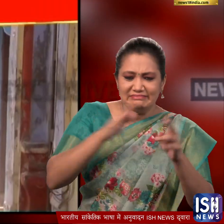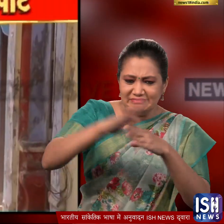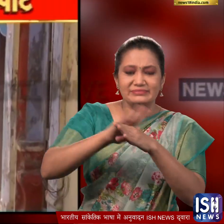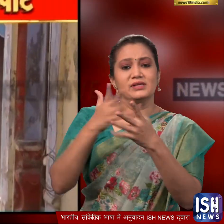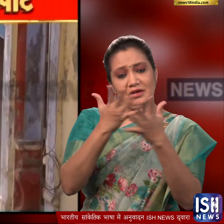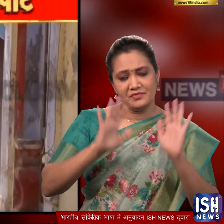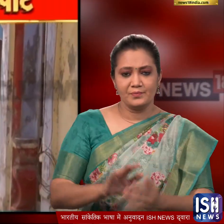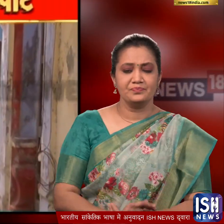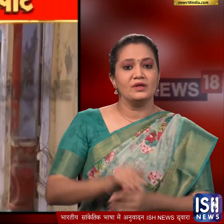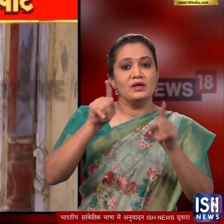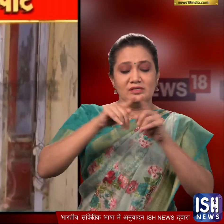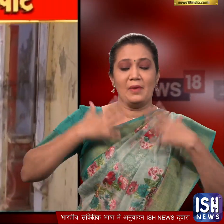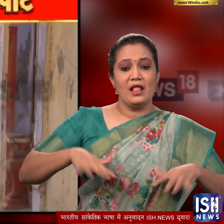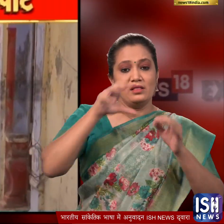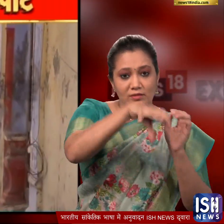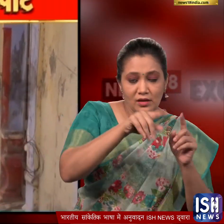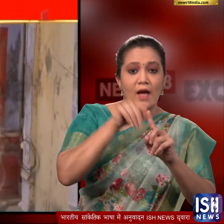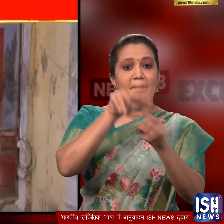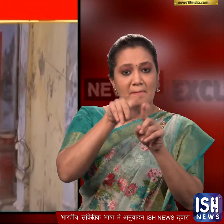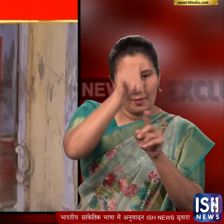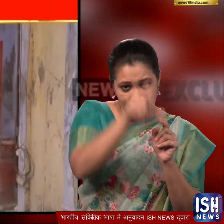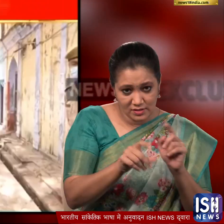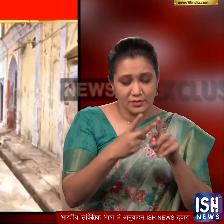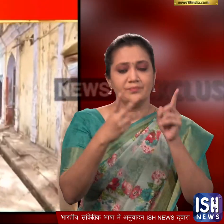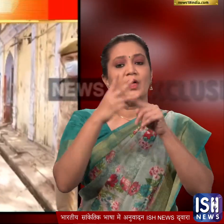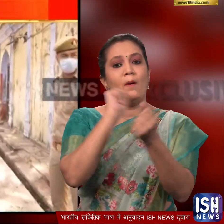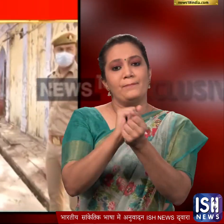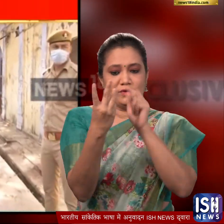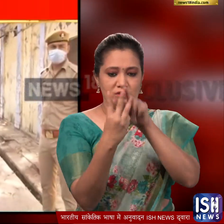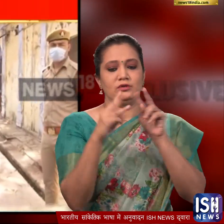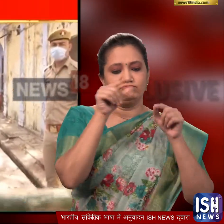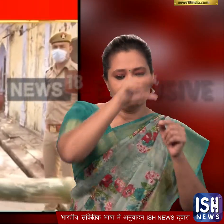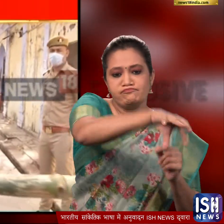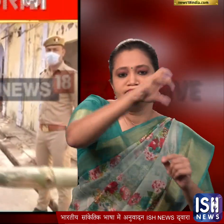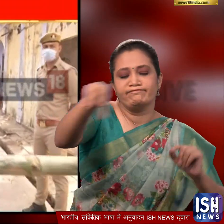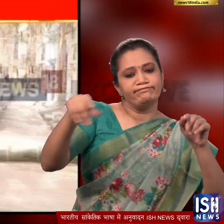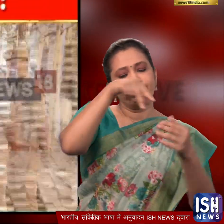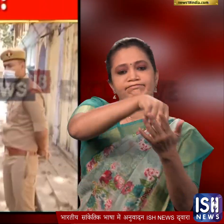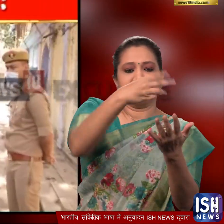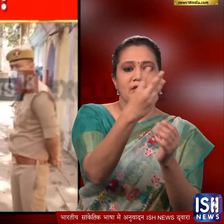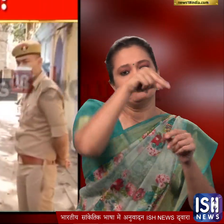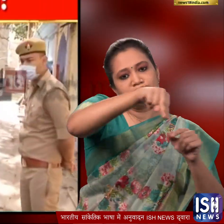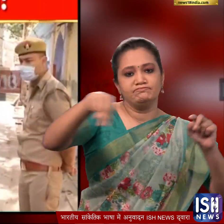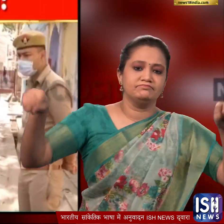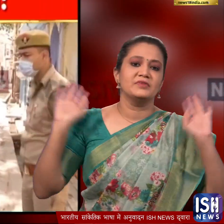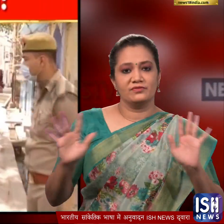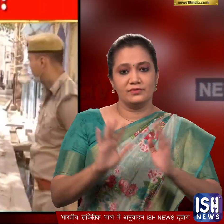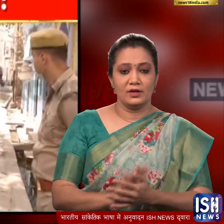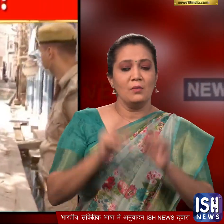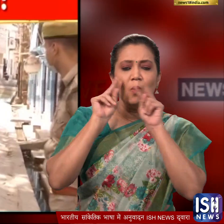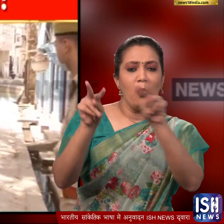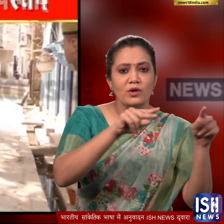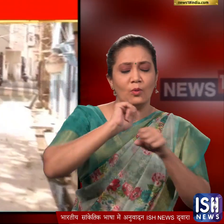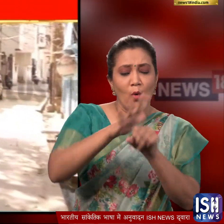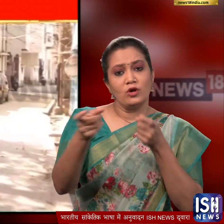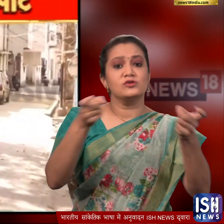इसके साथ ही ऐसे हर इलाके में एक स्वास्थ्य कर्मी, एक नगर निगम के कर्मचारी और एक पुलिस वाले को तैनात कर दिया गया ताकि उन इलाकों पर नजर रखी जा